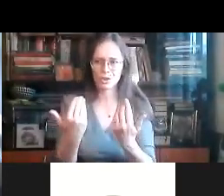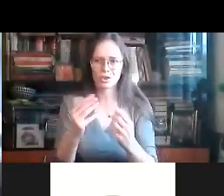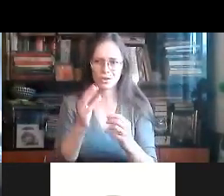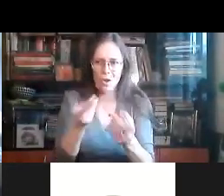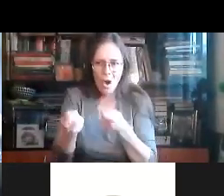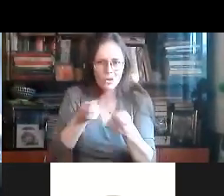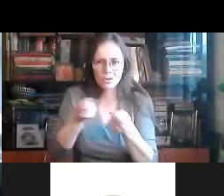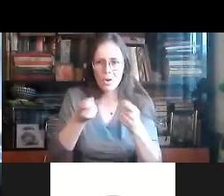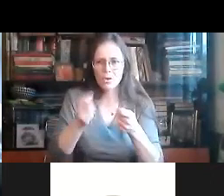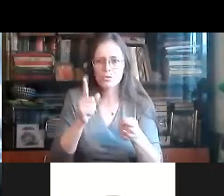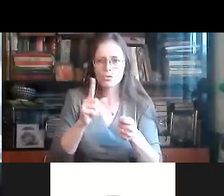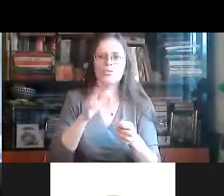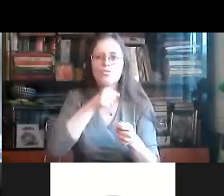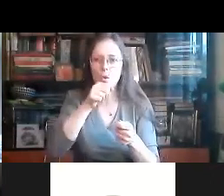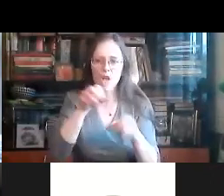оторванными от